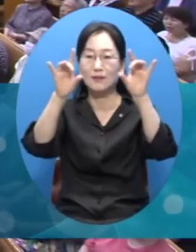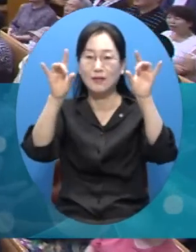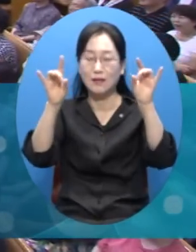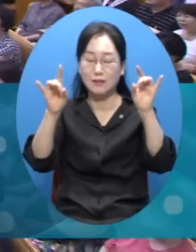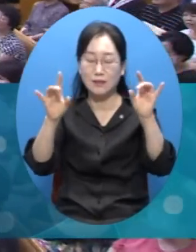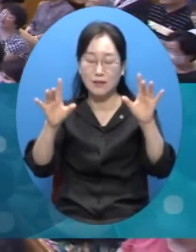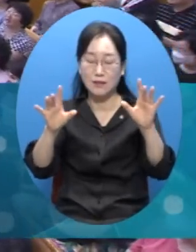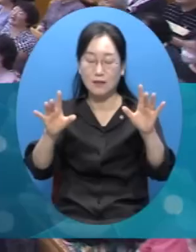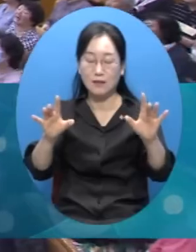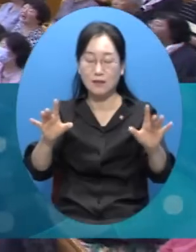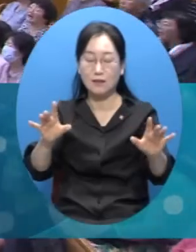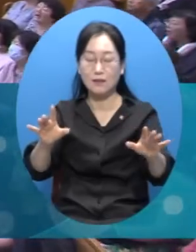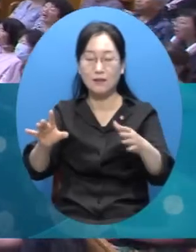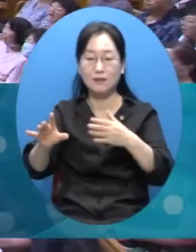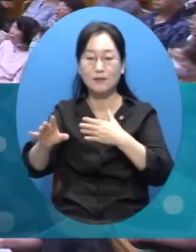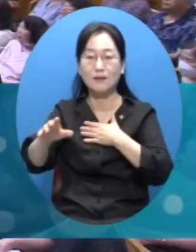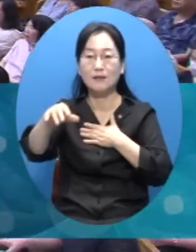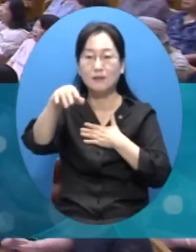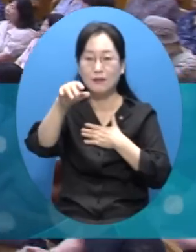순간마다